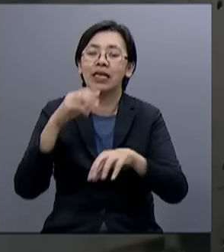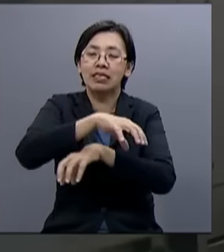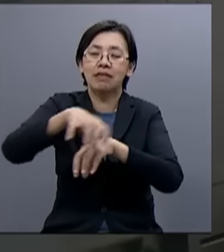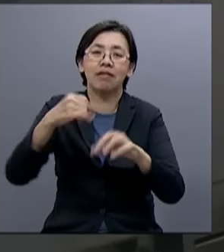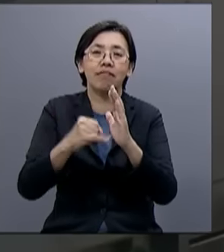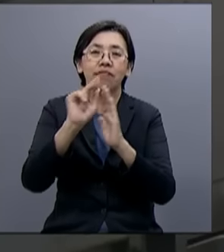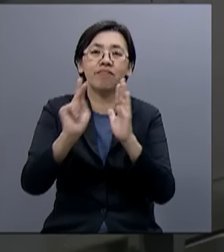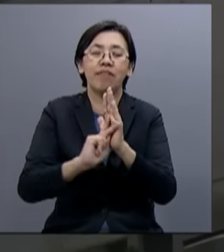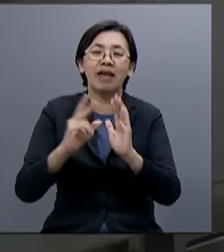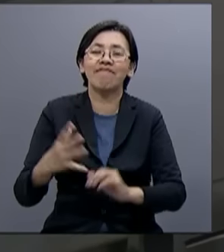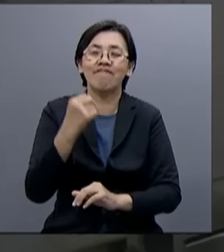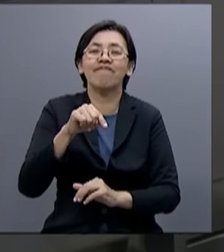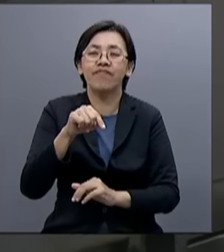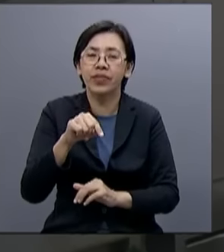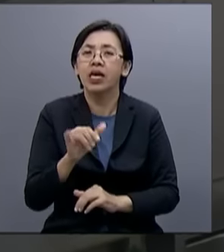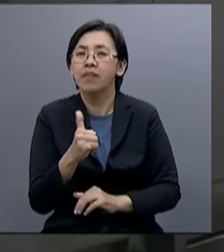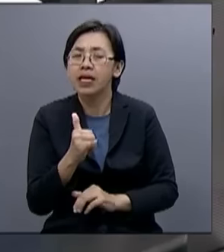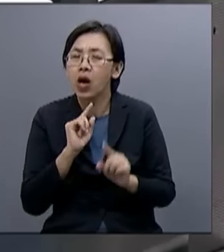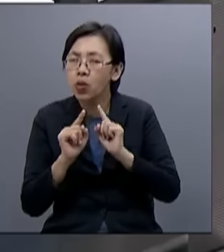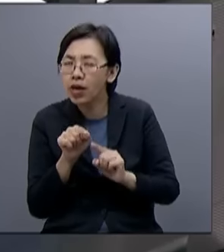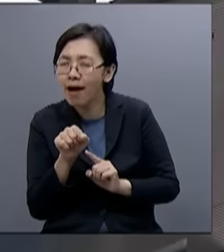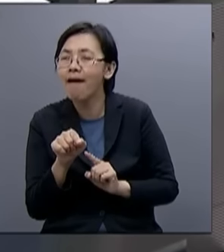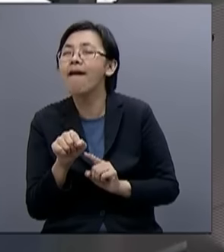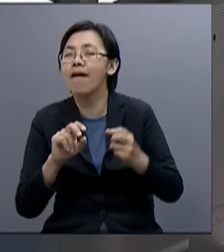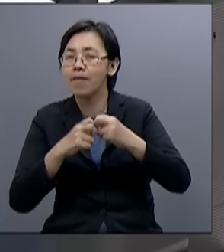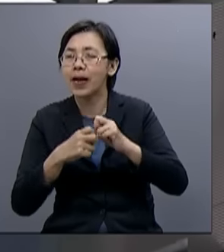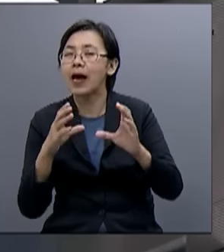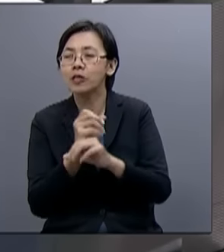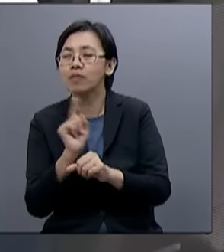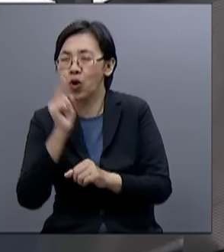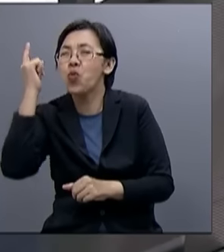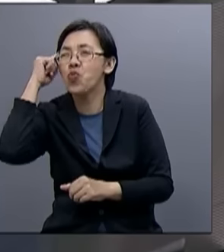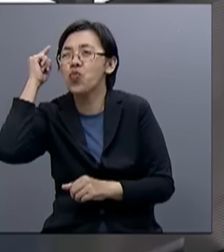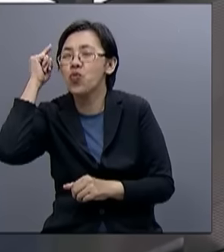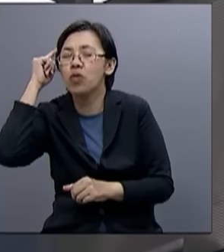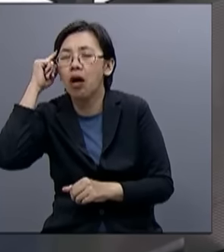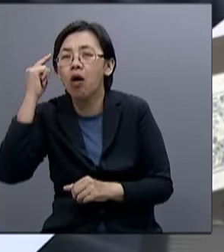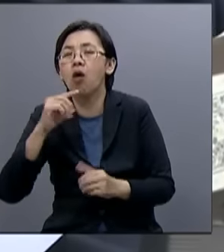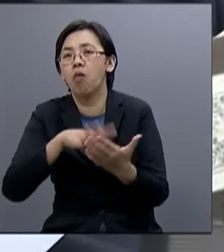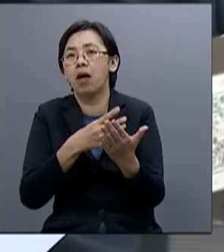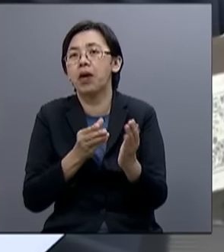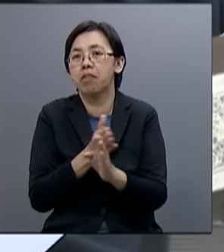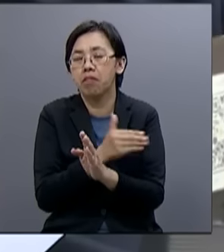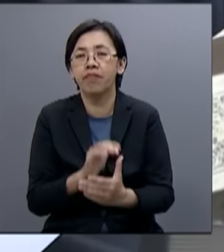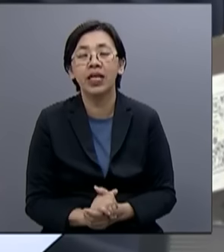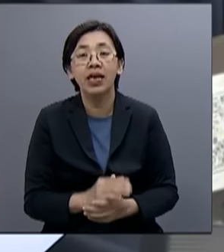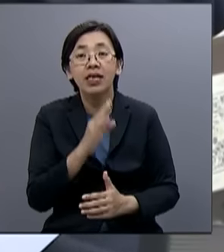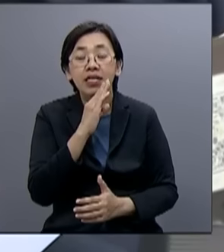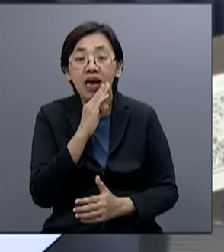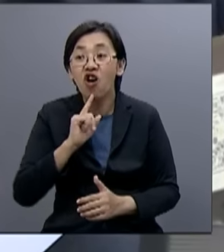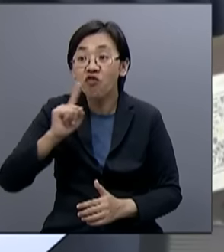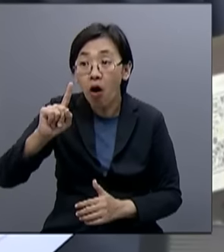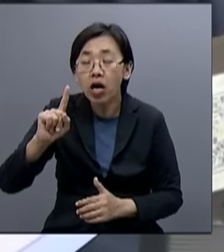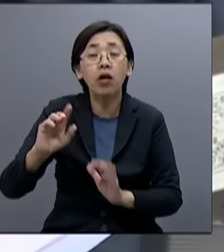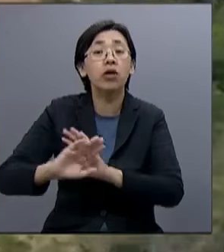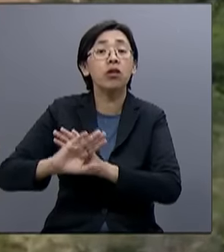เพราว่ามองไปวาอาจจะคาดการไ้แล้ววามนจะจบแบบไหนซึ่งถ้าเกิดว่าเพิกถอนคดีความที่เป็คดีกันอยู่เน